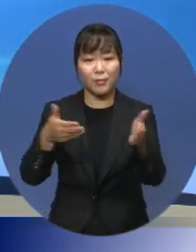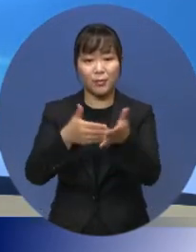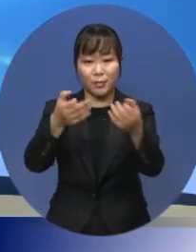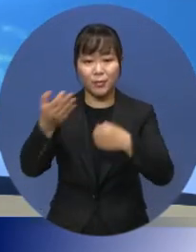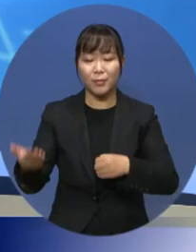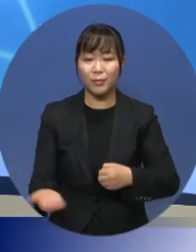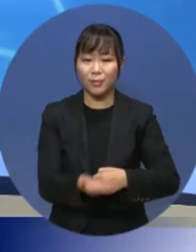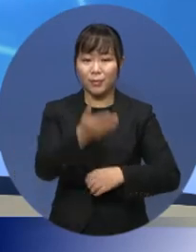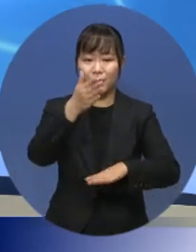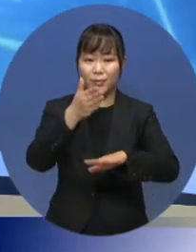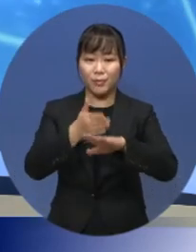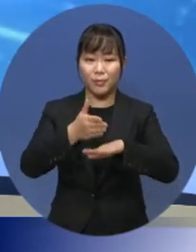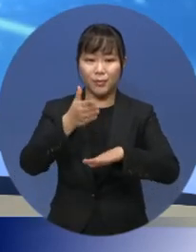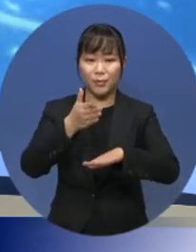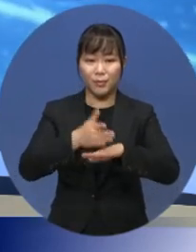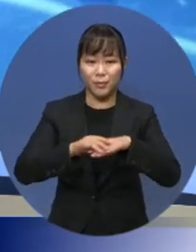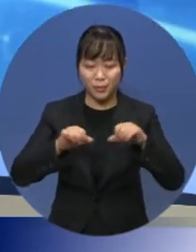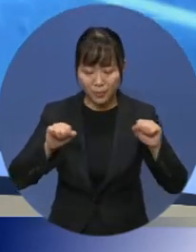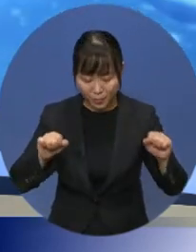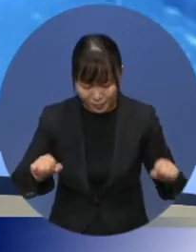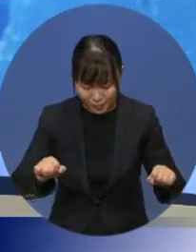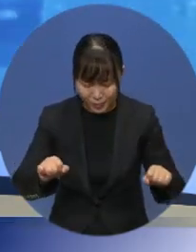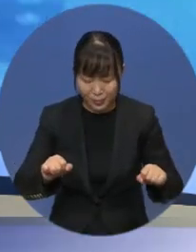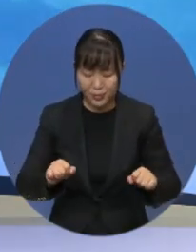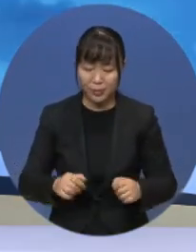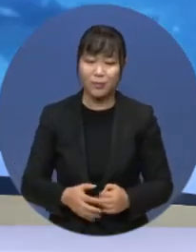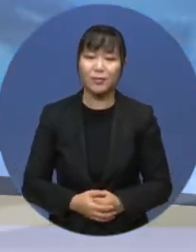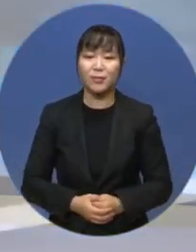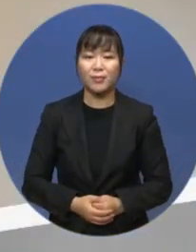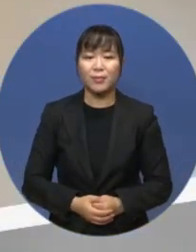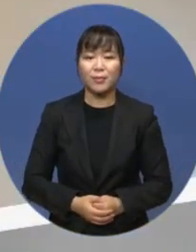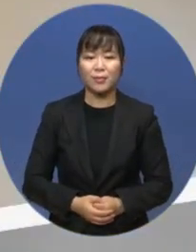마칩니다. 시청해주신 여러분 고맙습니다.